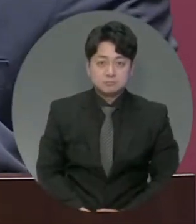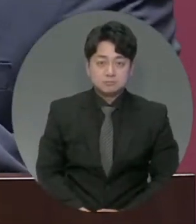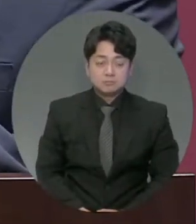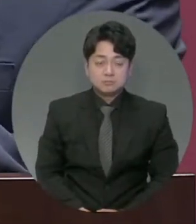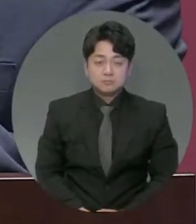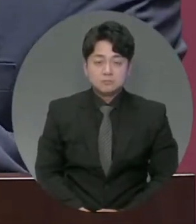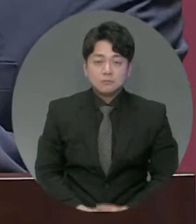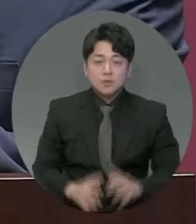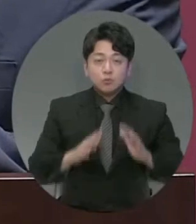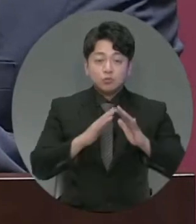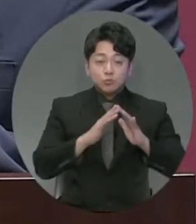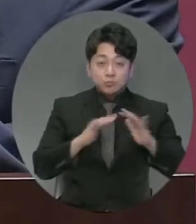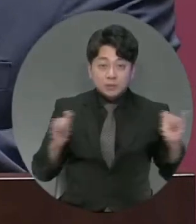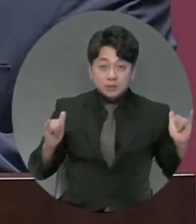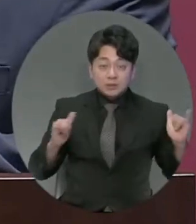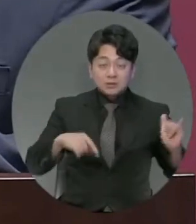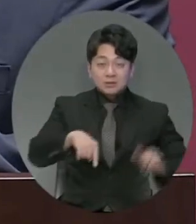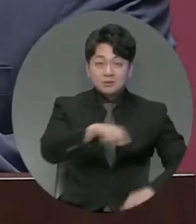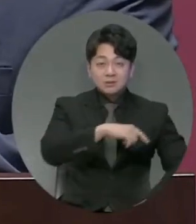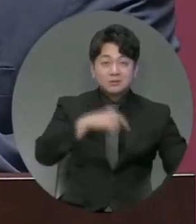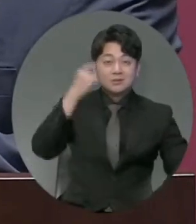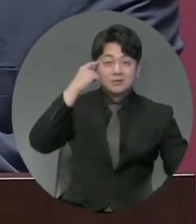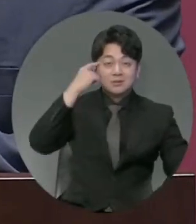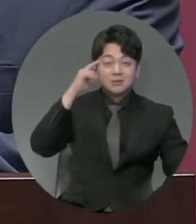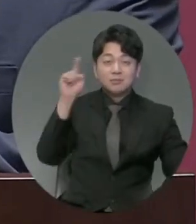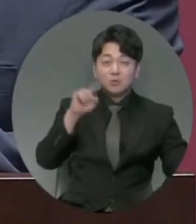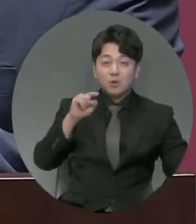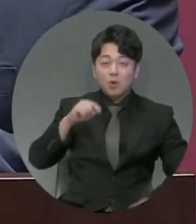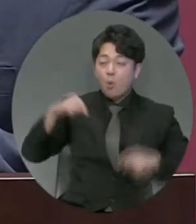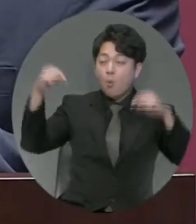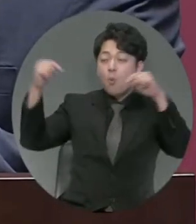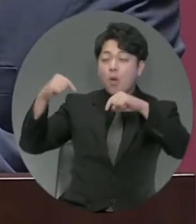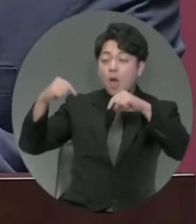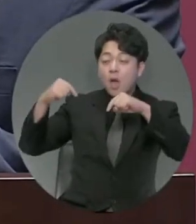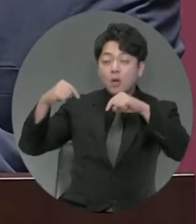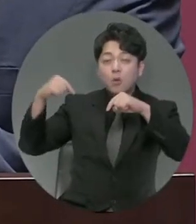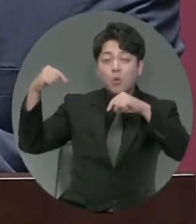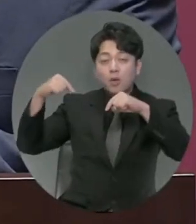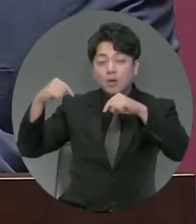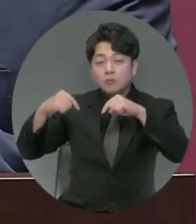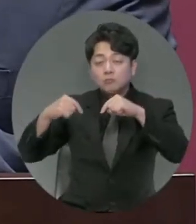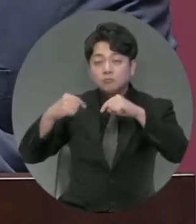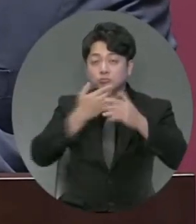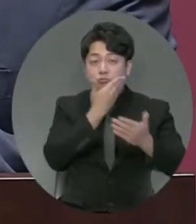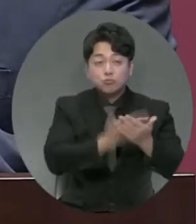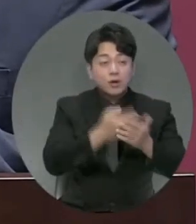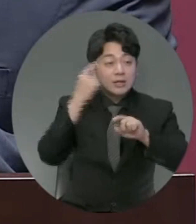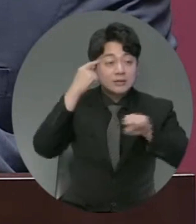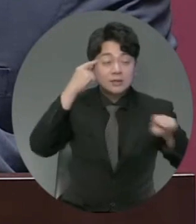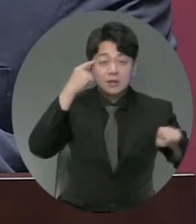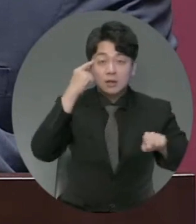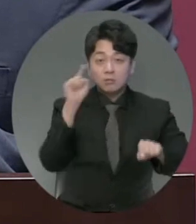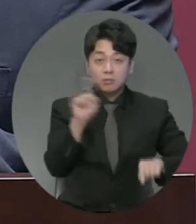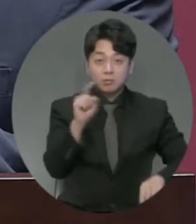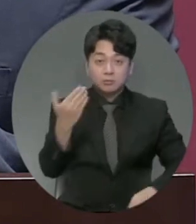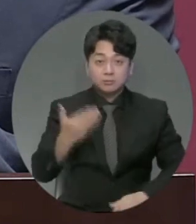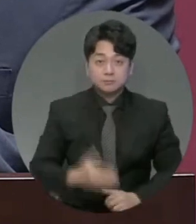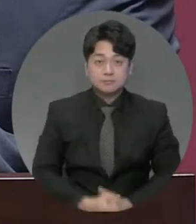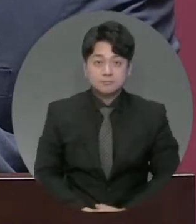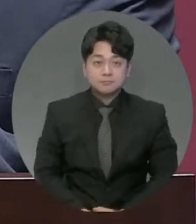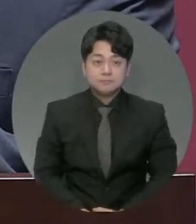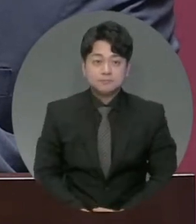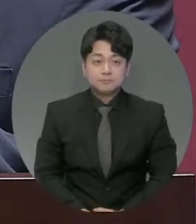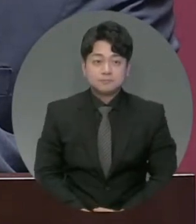국민과 여론이 가장 외교 분야에 주목했던, 관심을 가졌던 분야는 어떤 분야입니까? 저는